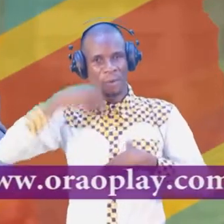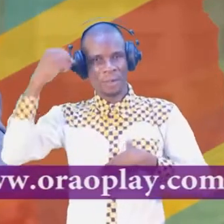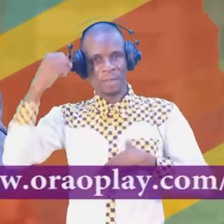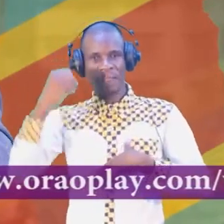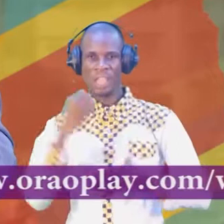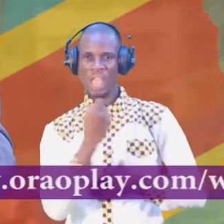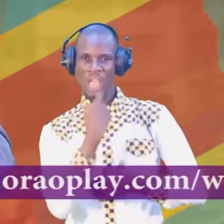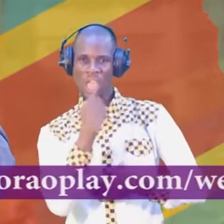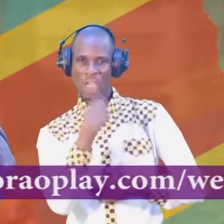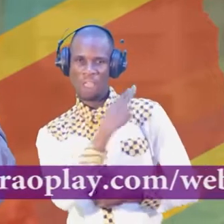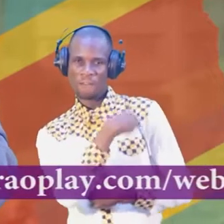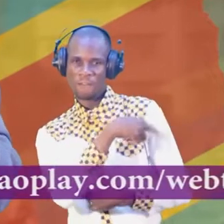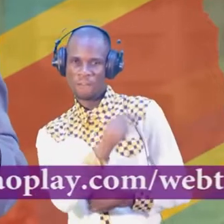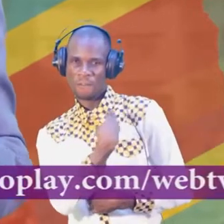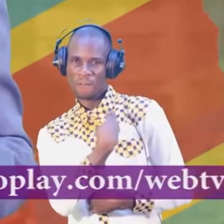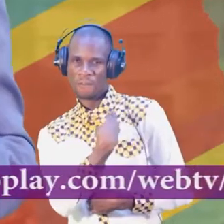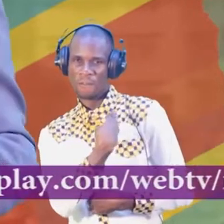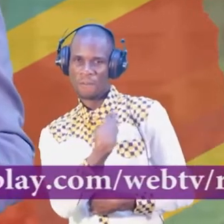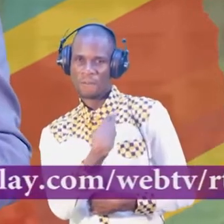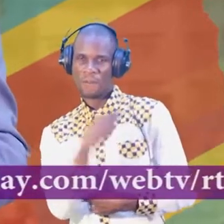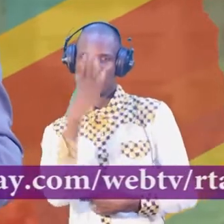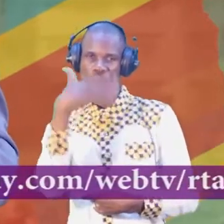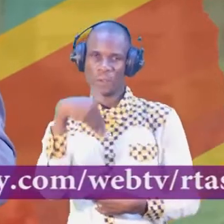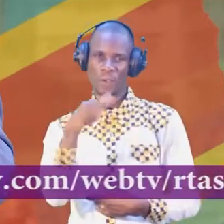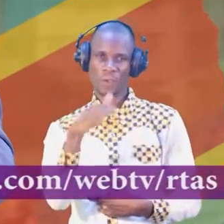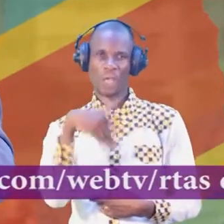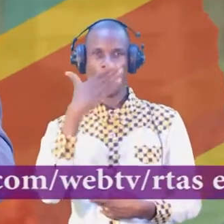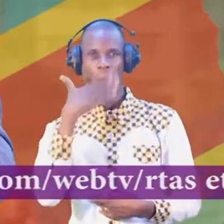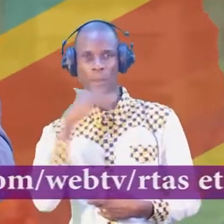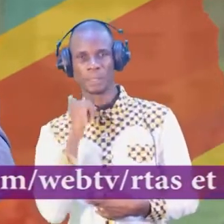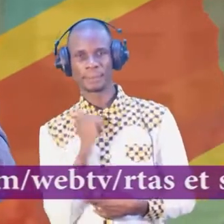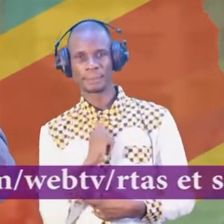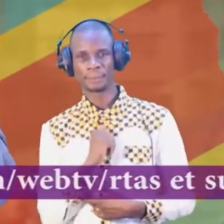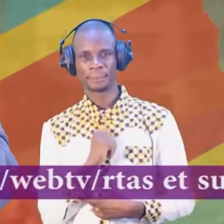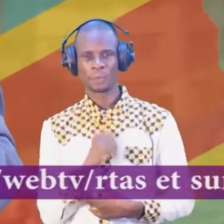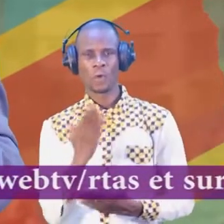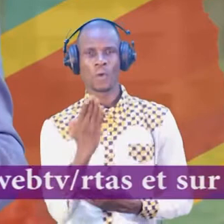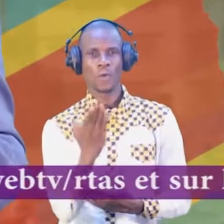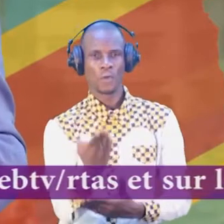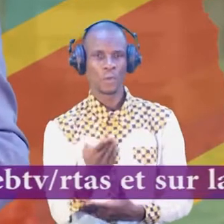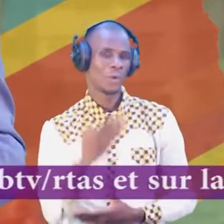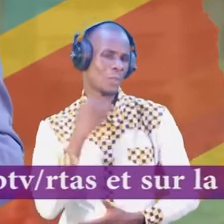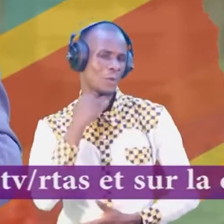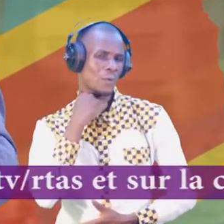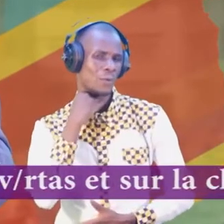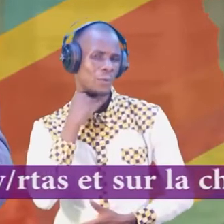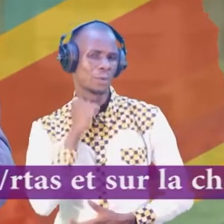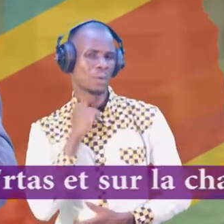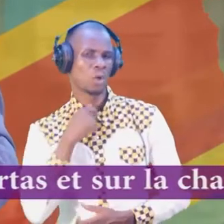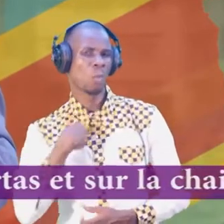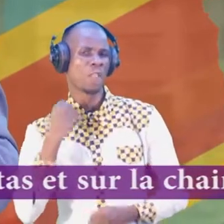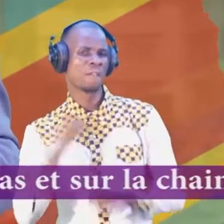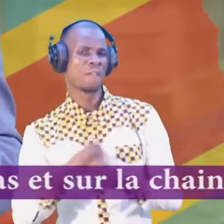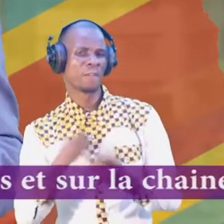lokola moto moko akoki kozwa kisi mpona kolo wana nzoto akei na lopitalo asengi